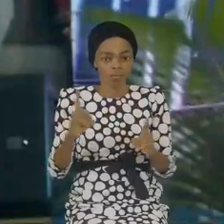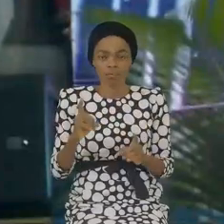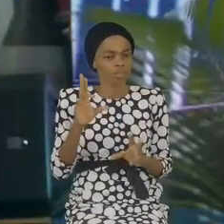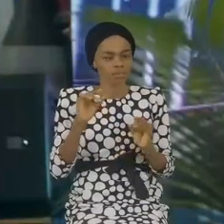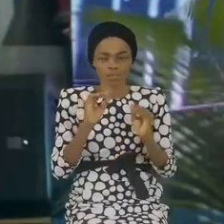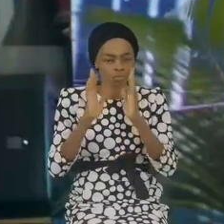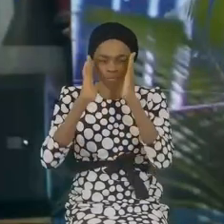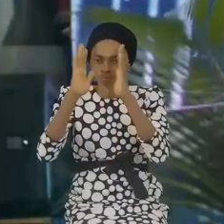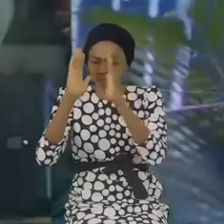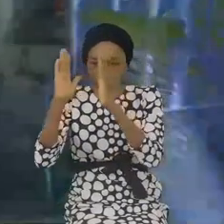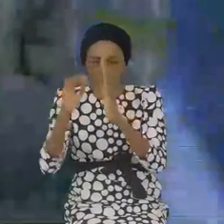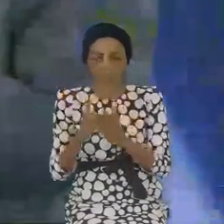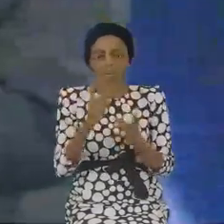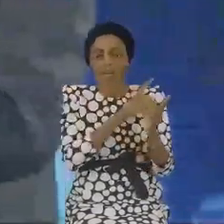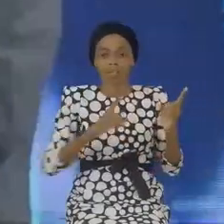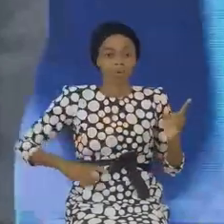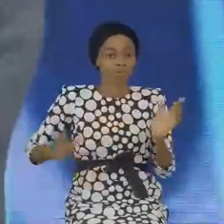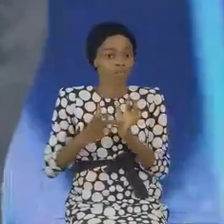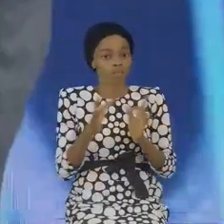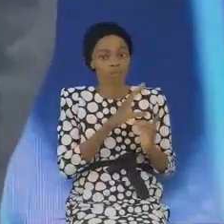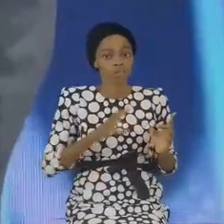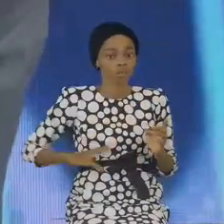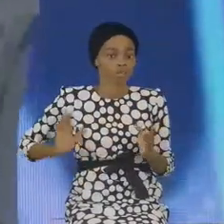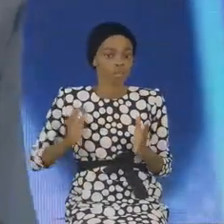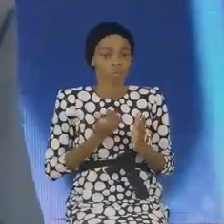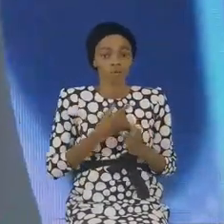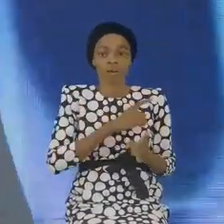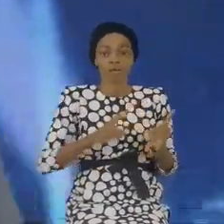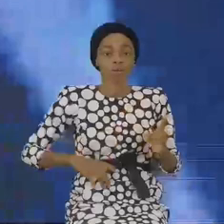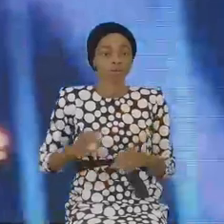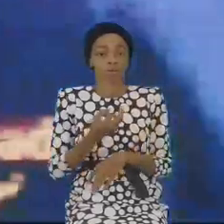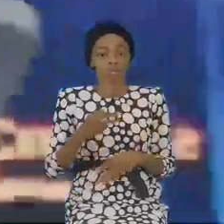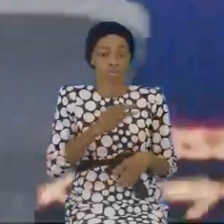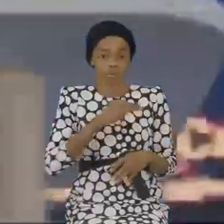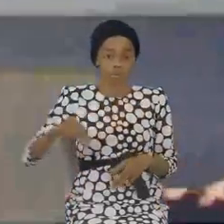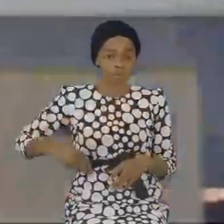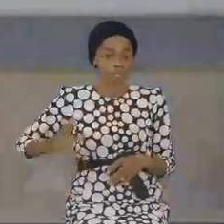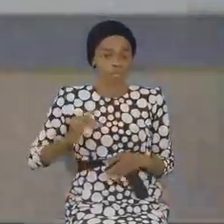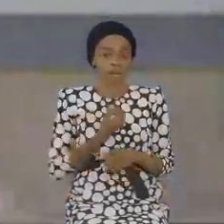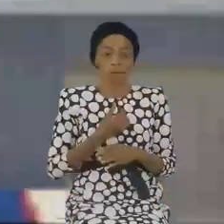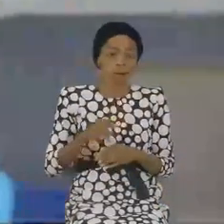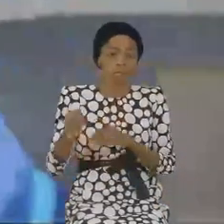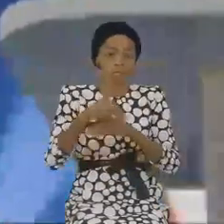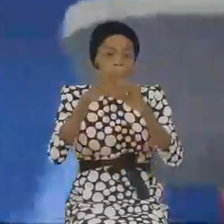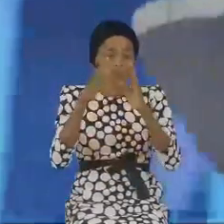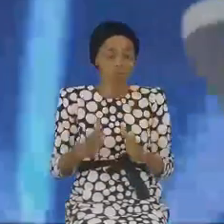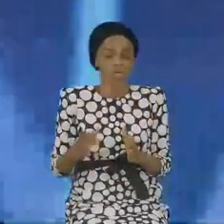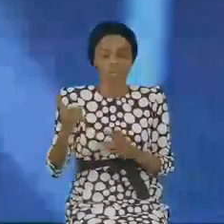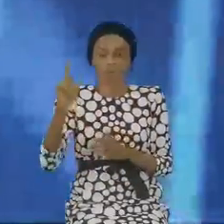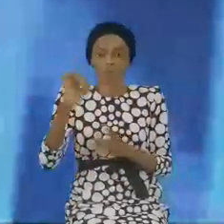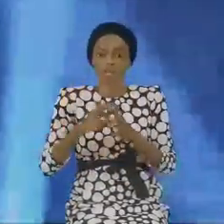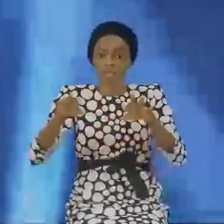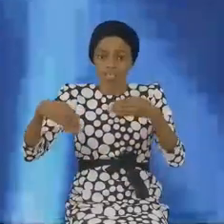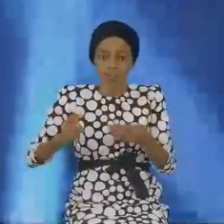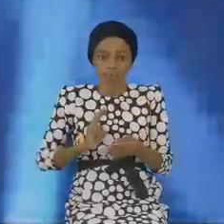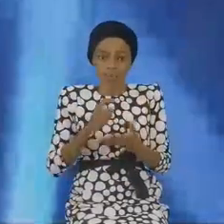notre Seigneur et Maître, notre Messie, est celui qui nous a confié le ministère. Il ne s'est pas spécialisé en